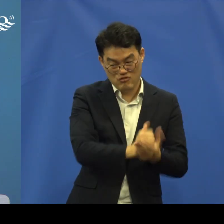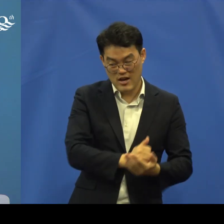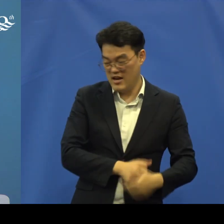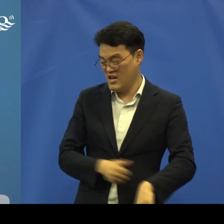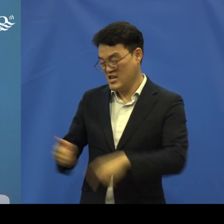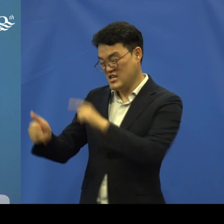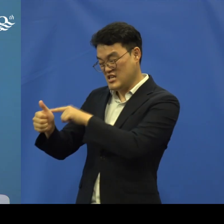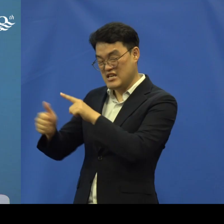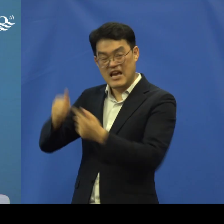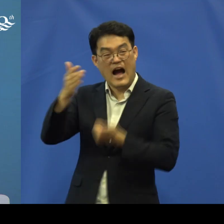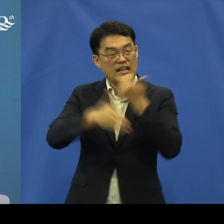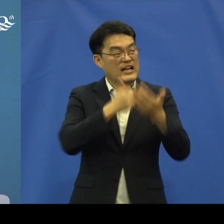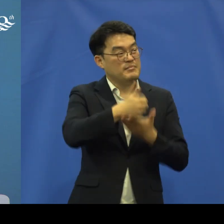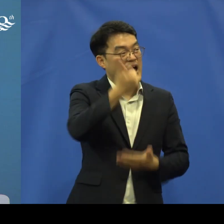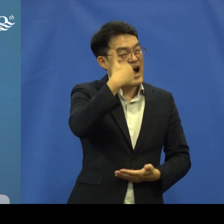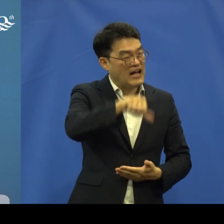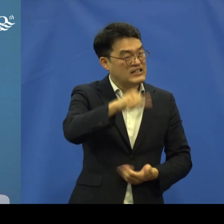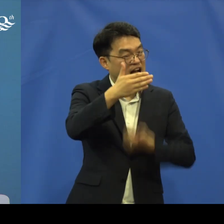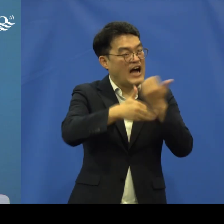않아요.